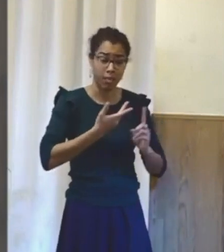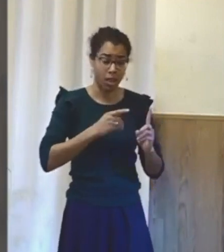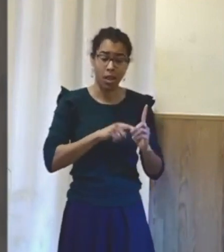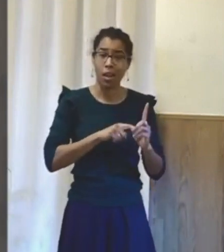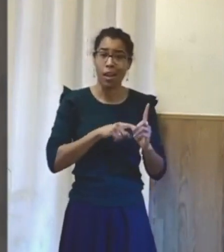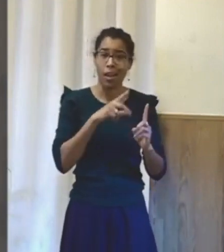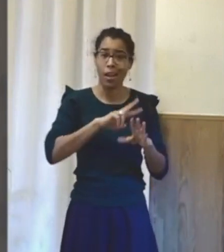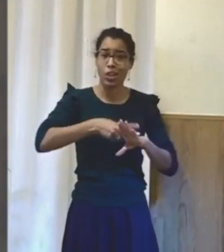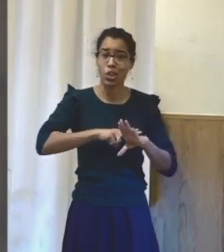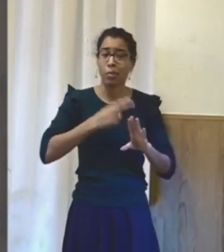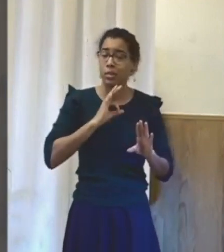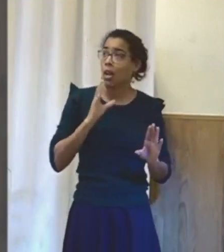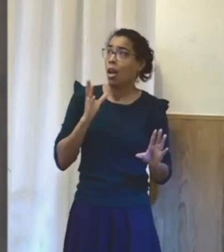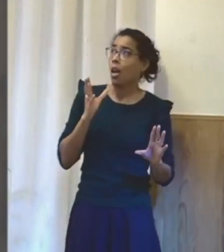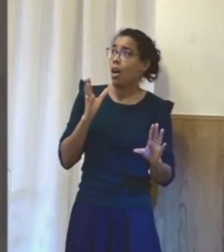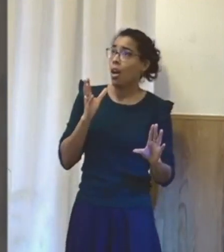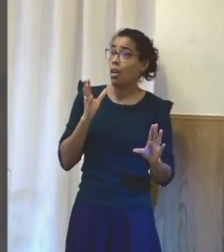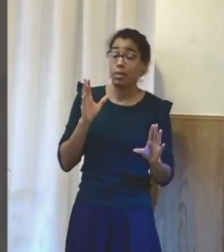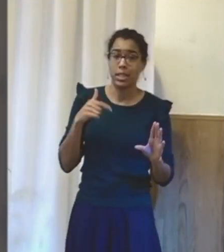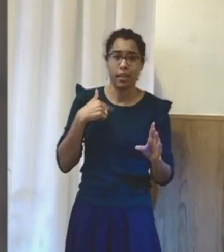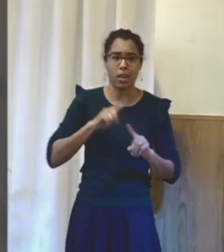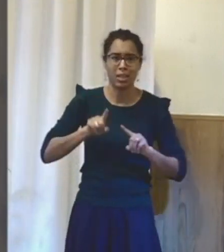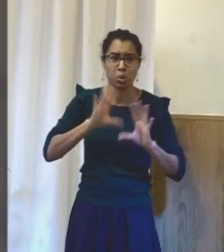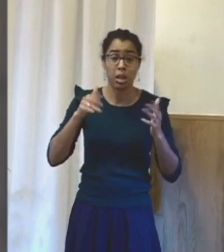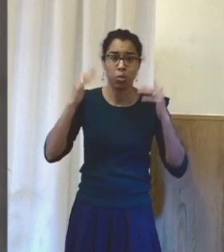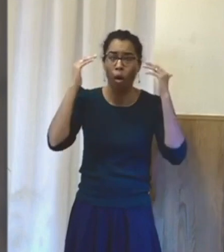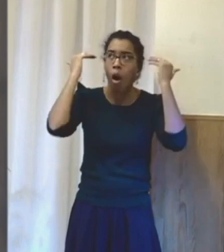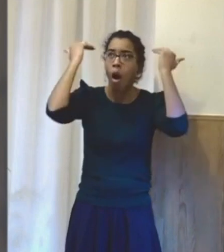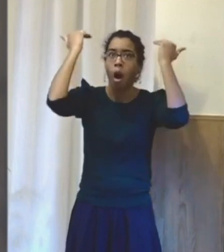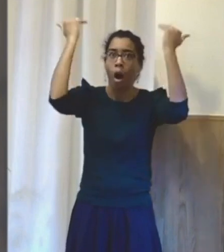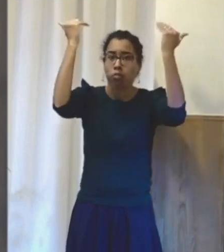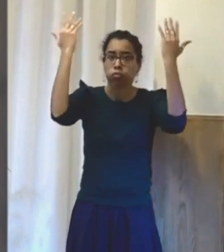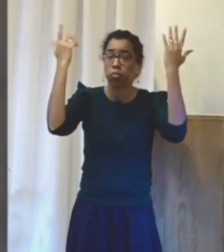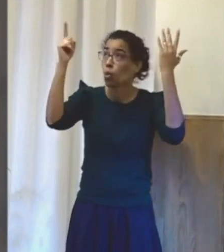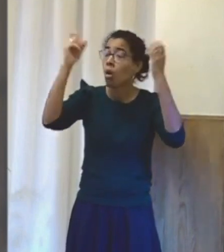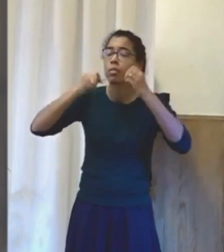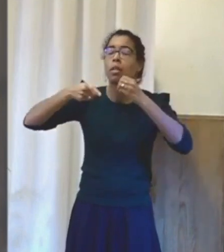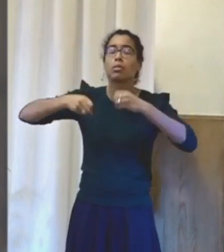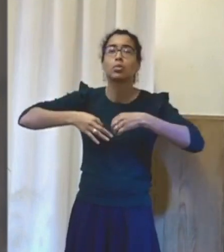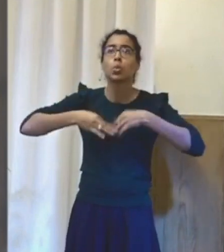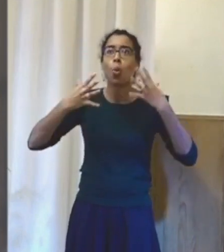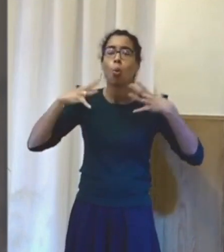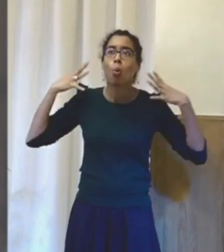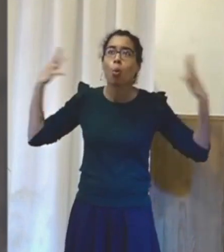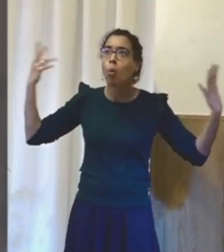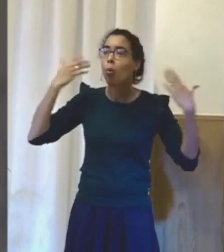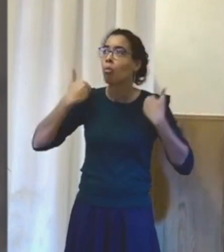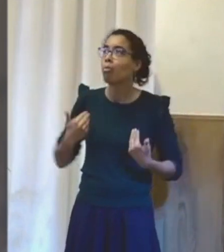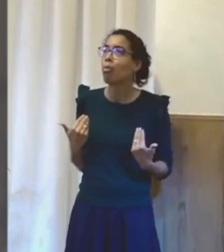« Oh, toutes ces choses me dépassent. Tu es trop grand pour moi.